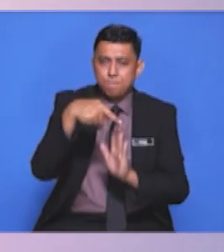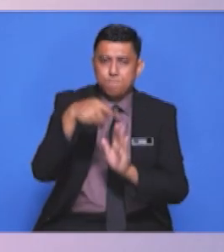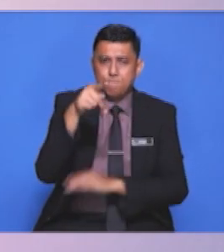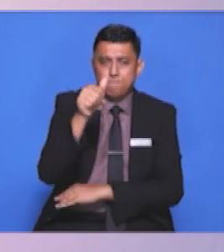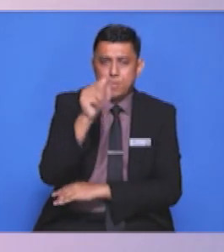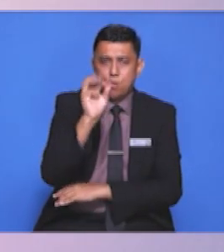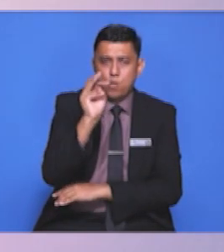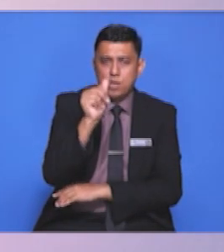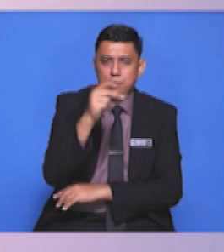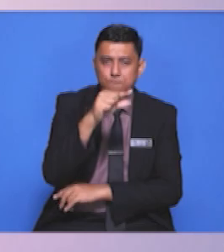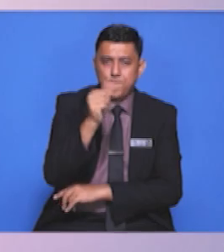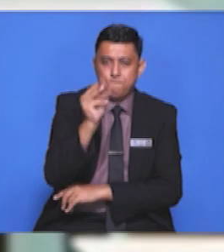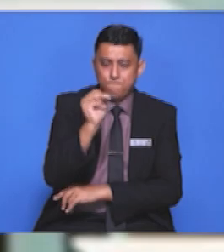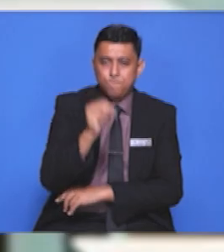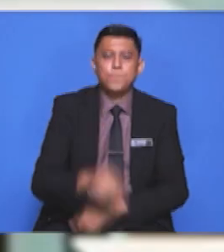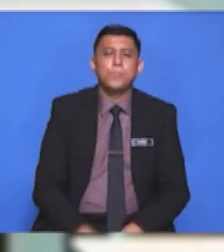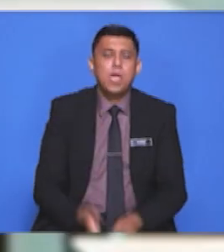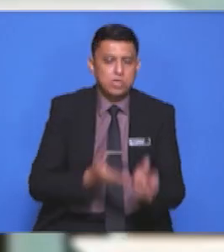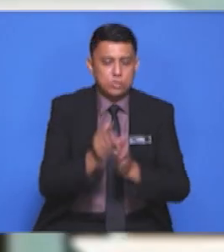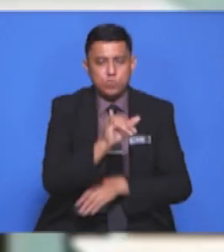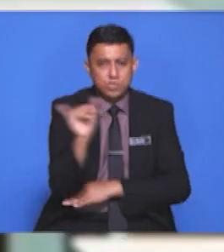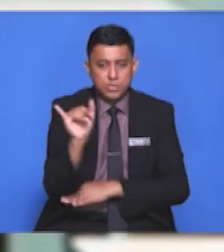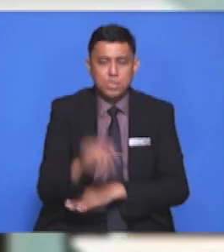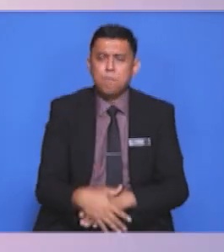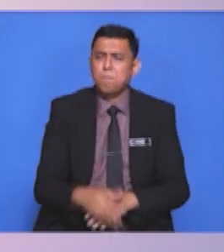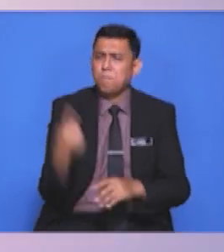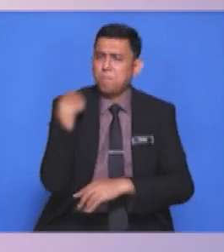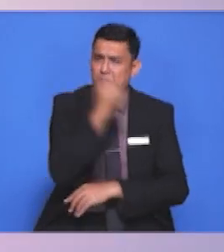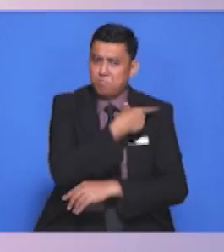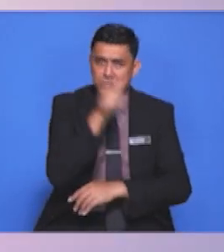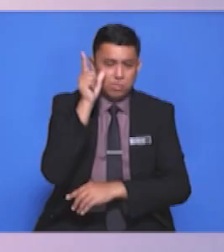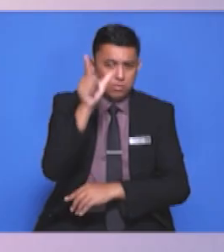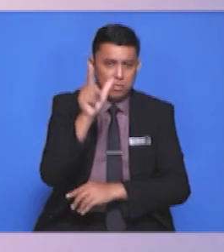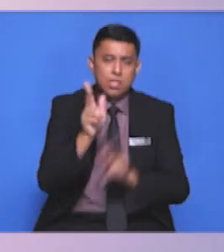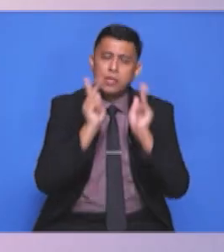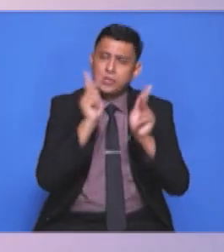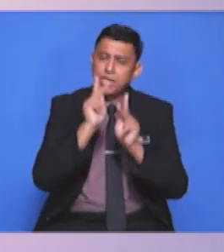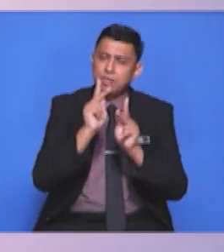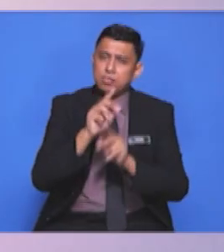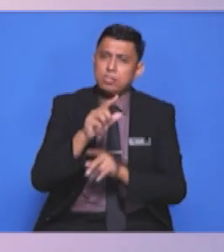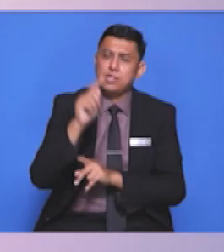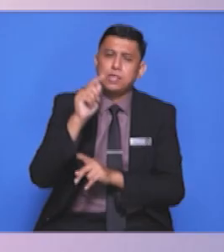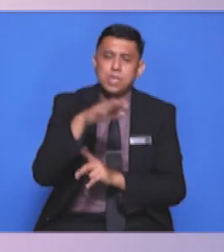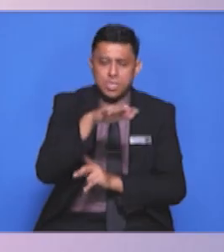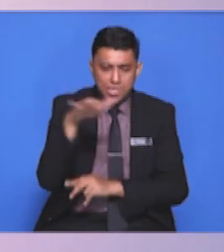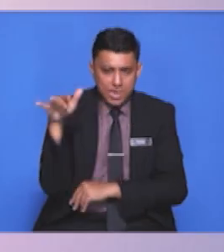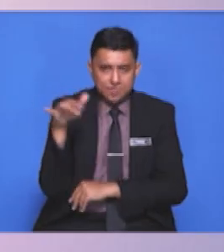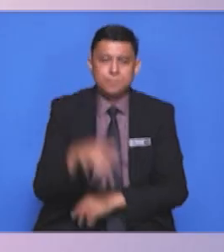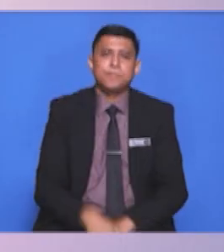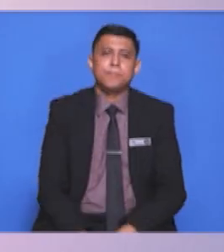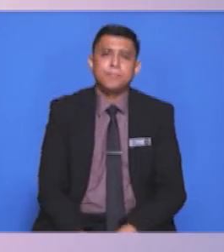Hai seterusnya kita lihat ejaan kata akronim ini